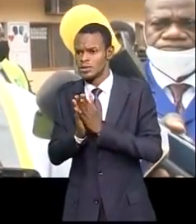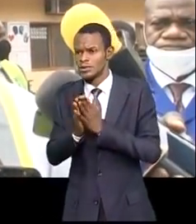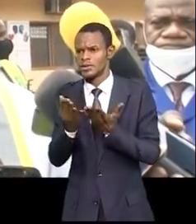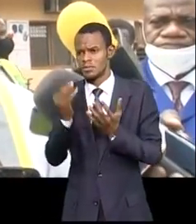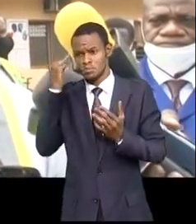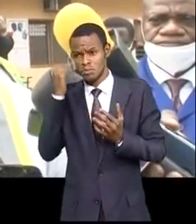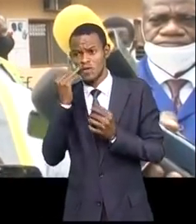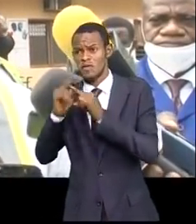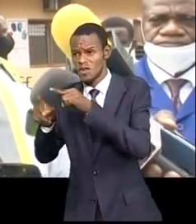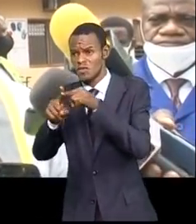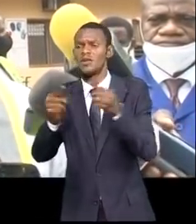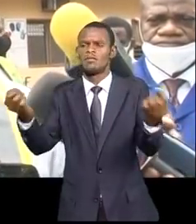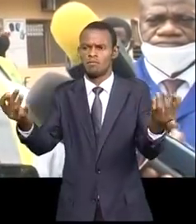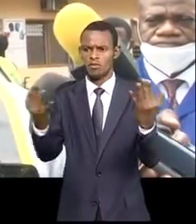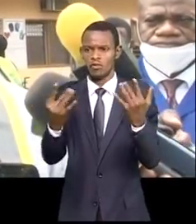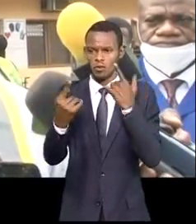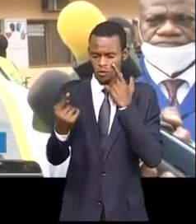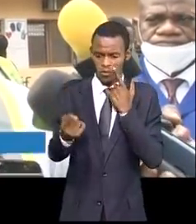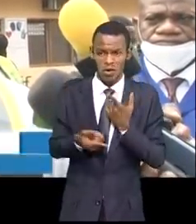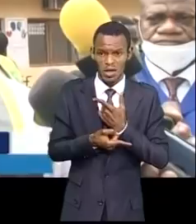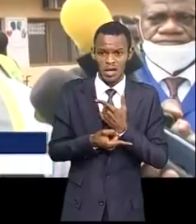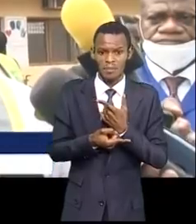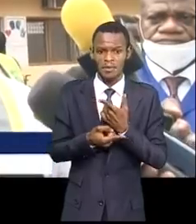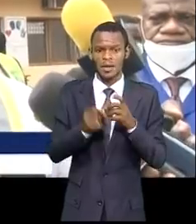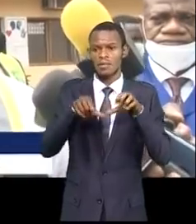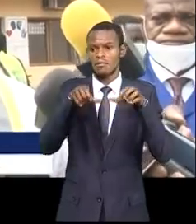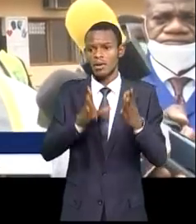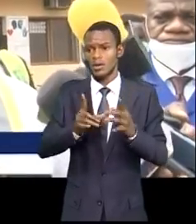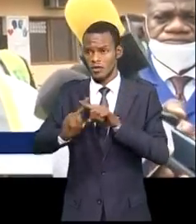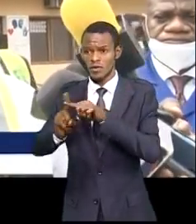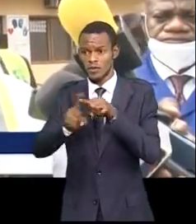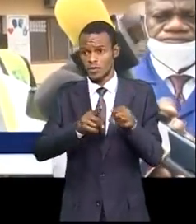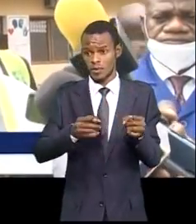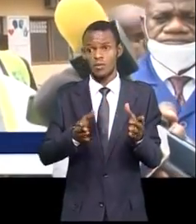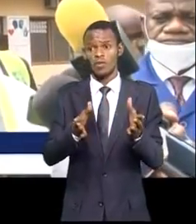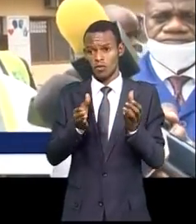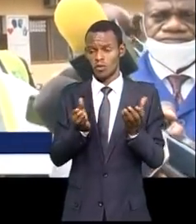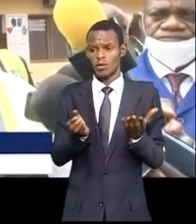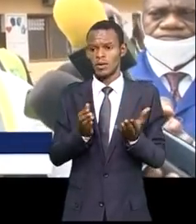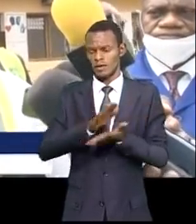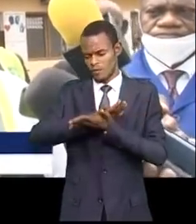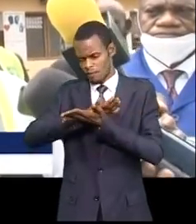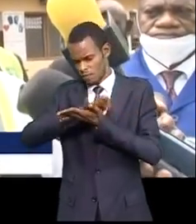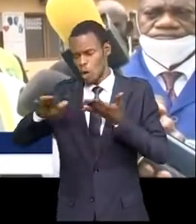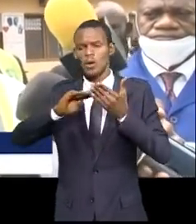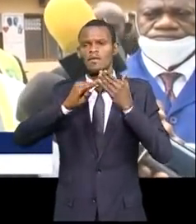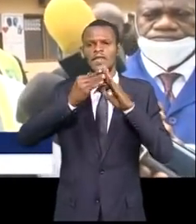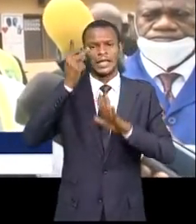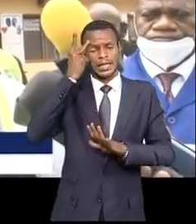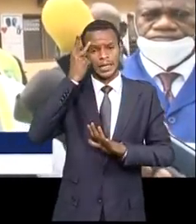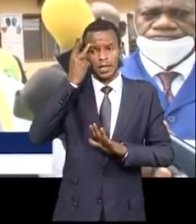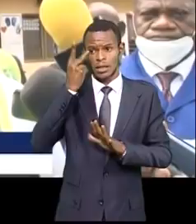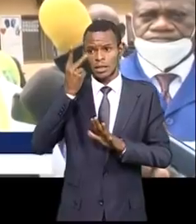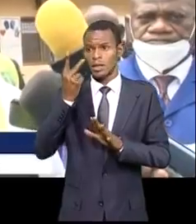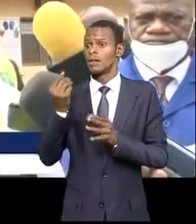qui s'adonnent à à rendre notre ville propre à donner des emplois à notre jeunesse et à fournir